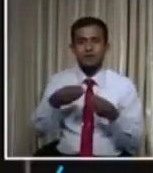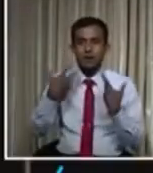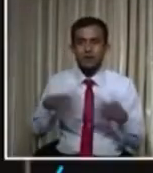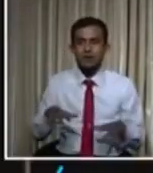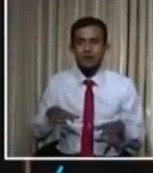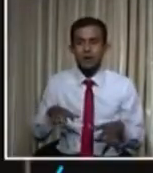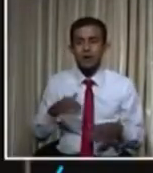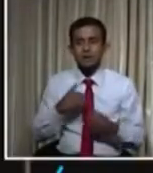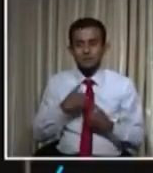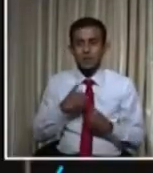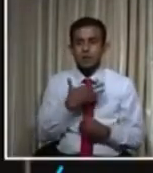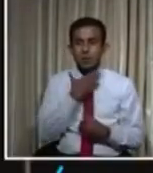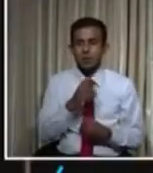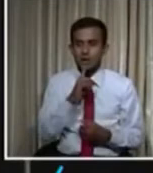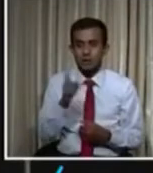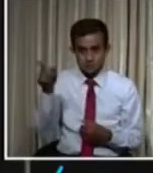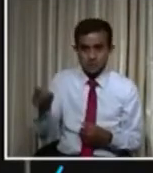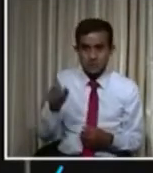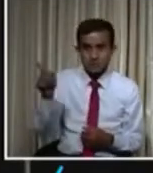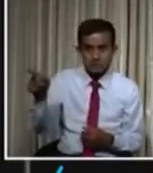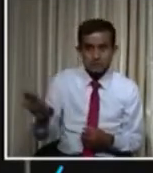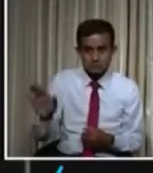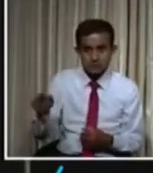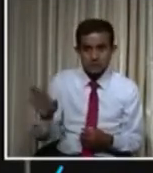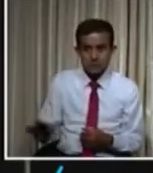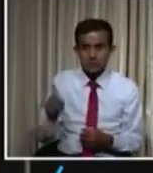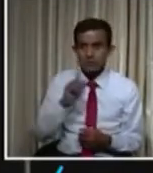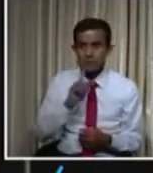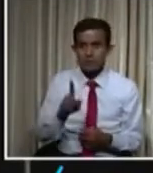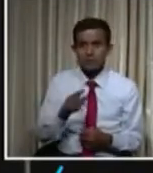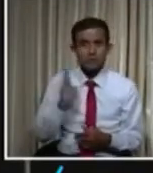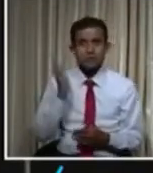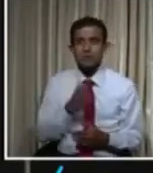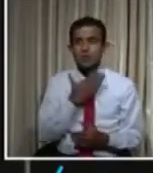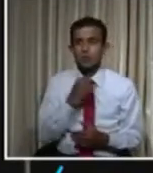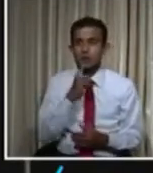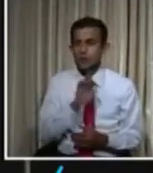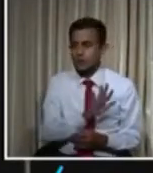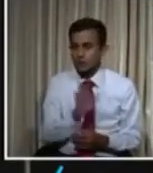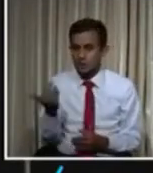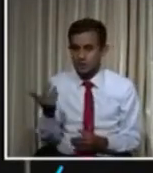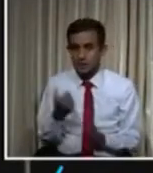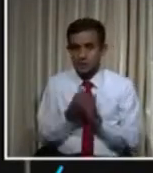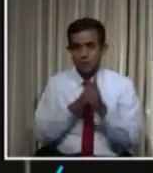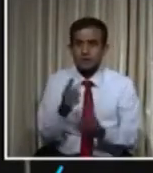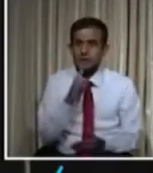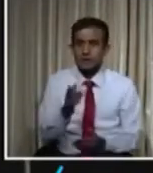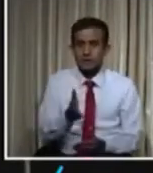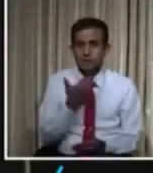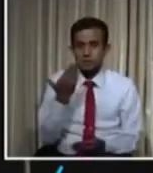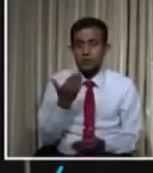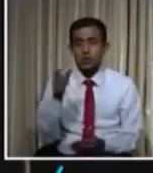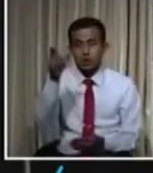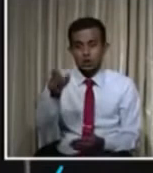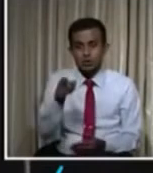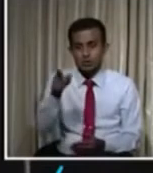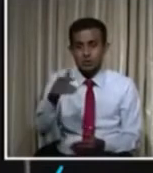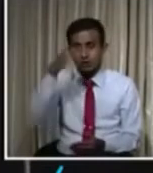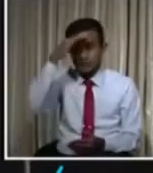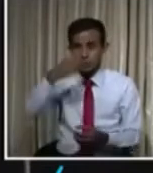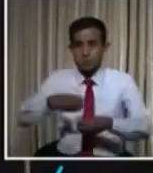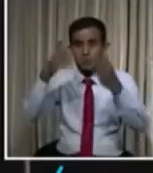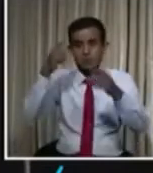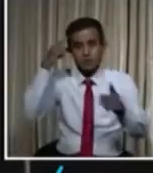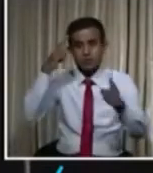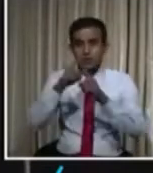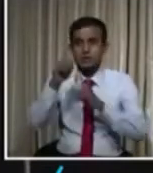මම මම මම බොරු කිව්වයි කියලා එතුමා කිව්වා අරවා තියෙනවා මේවා තියෙනවායි කියලා. මම කිසි දෙයක් බොරු කියලා නැහැ ජනාධිපතිතුමනි අගරු කතානායකතුමනි. ඒකට ඔබතුමාට පාස්කු ප්‍රහාරය ගැන